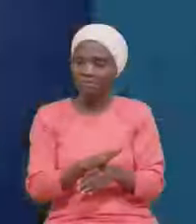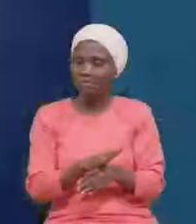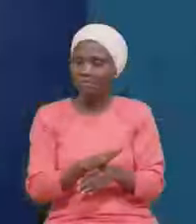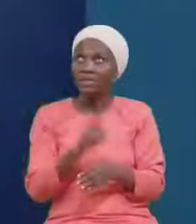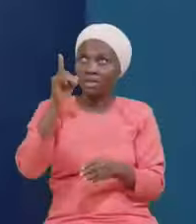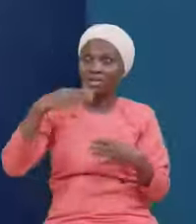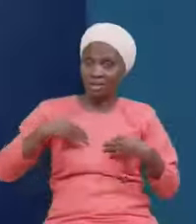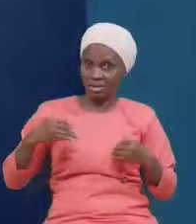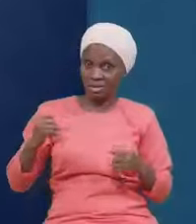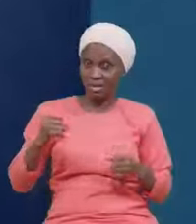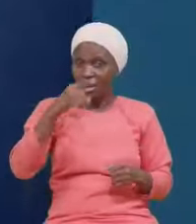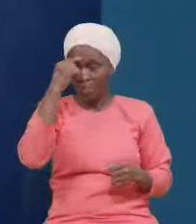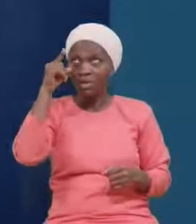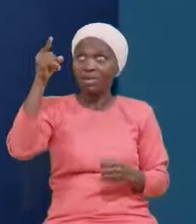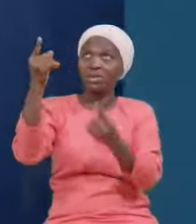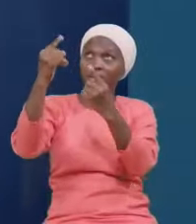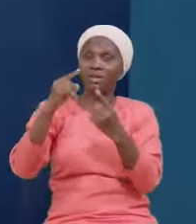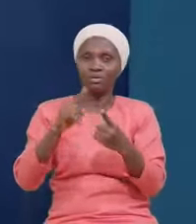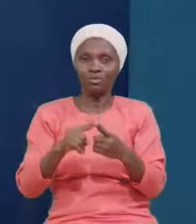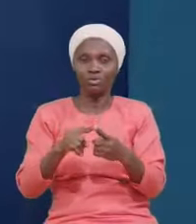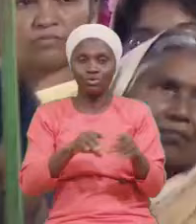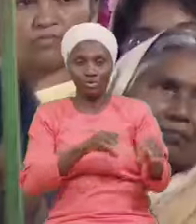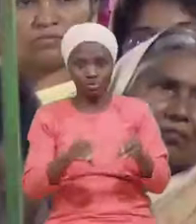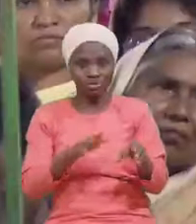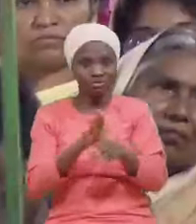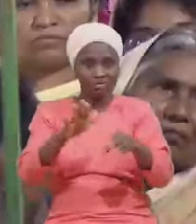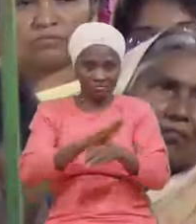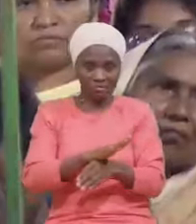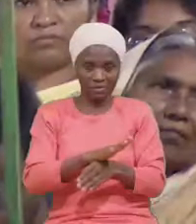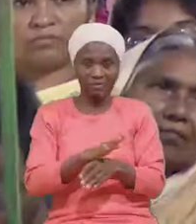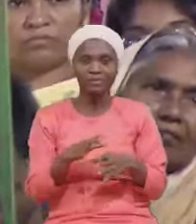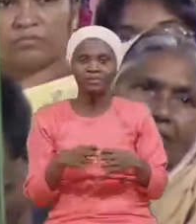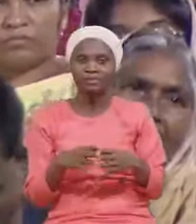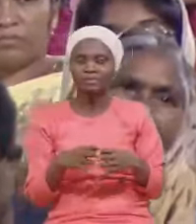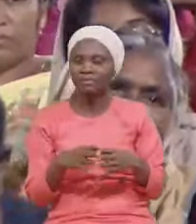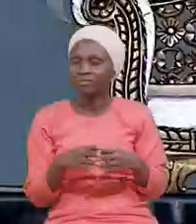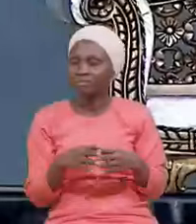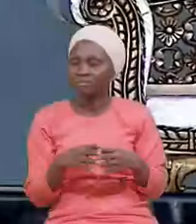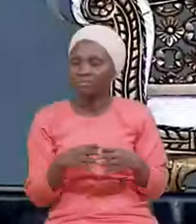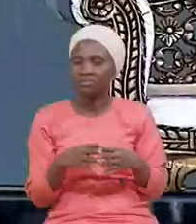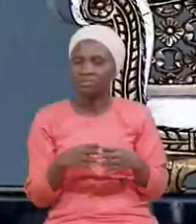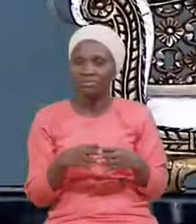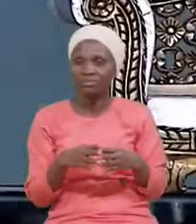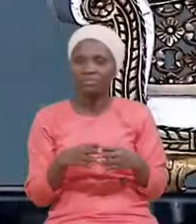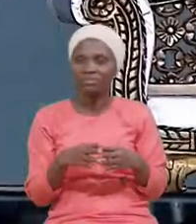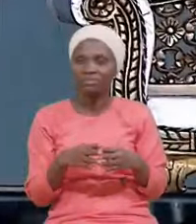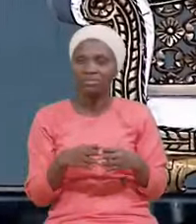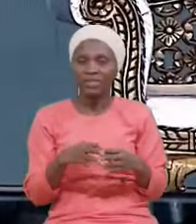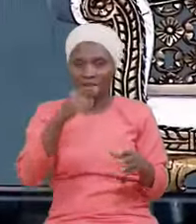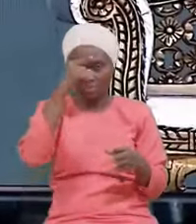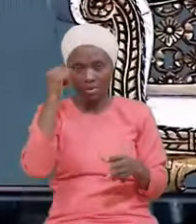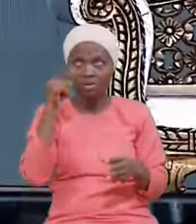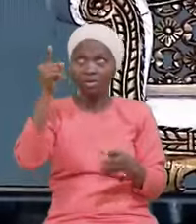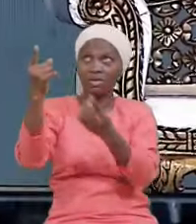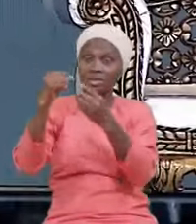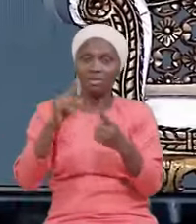He heals because he came to fulfill. ఆయన ఎందుకు స్వస్థపరుస్తారంటే వాగ్దానాన్ని నెరవేర్చాలి. He delivers because he came